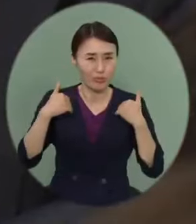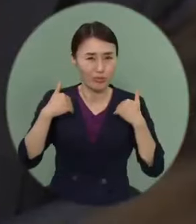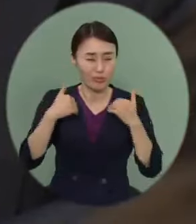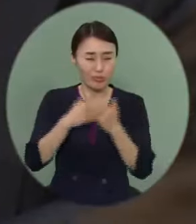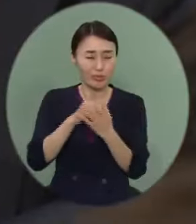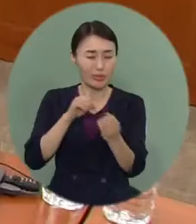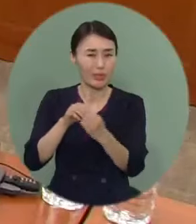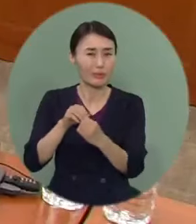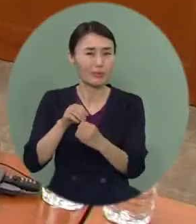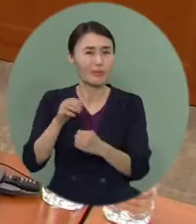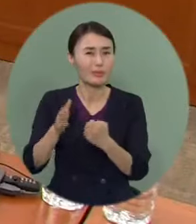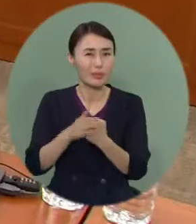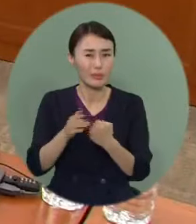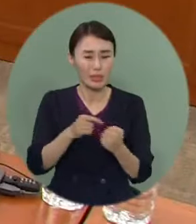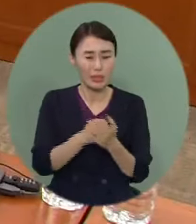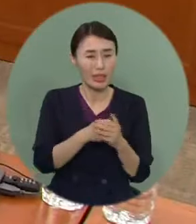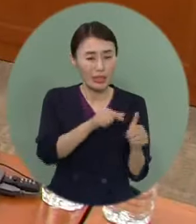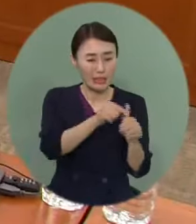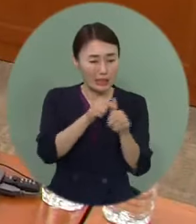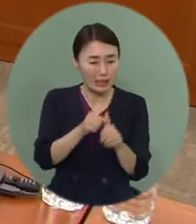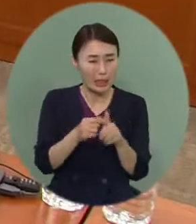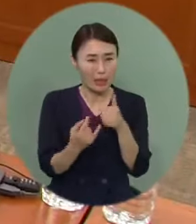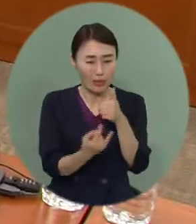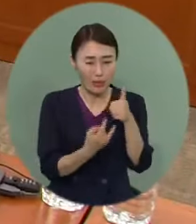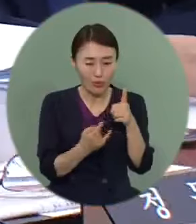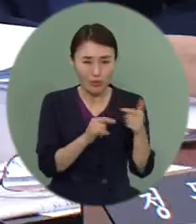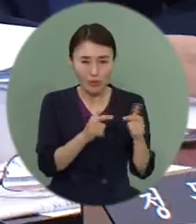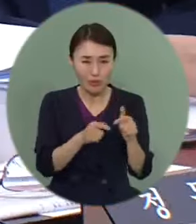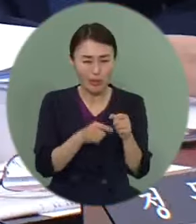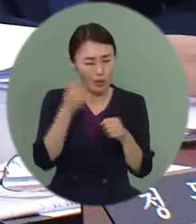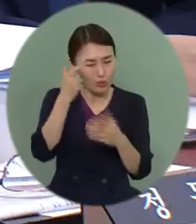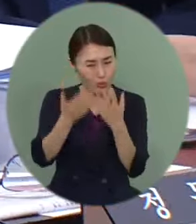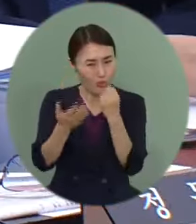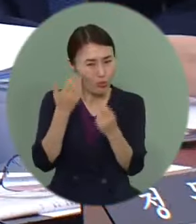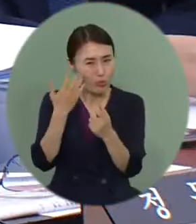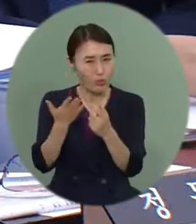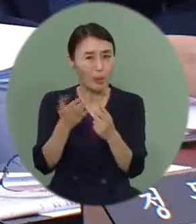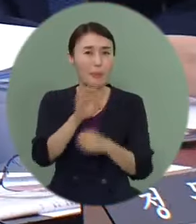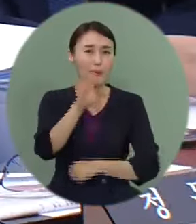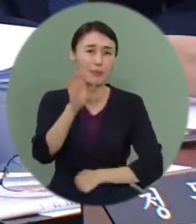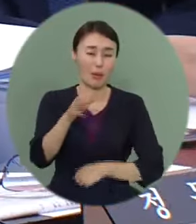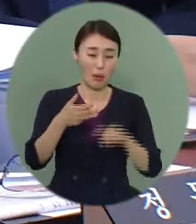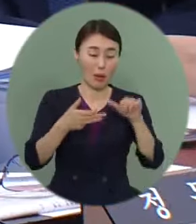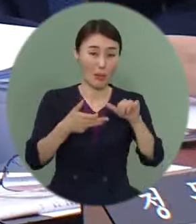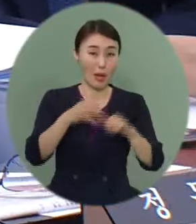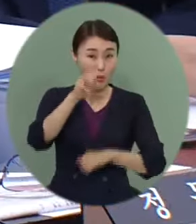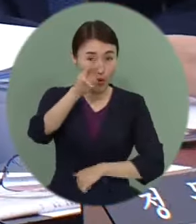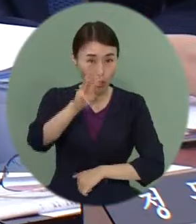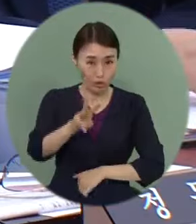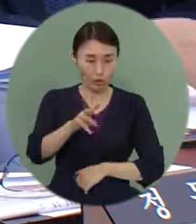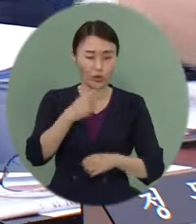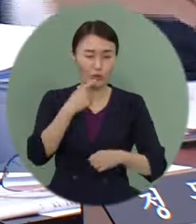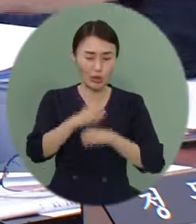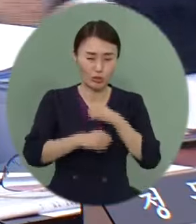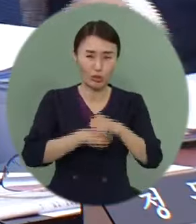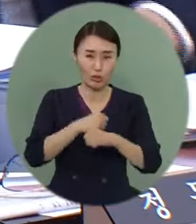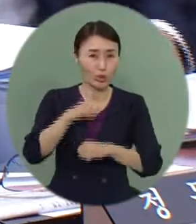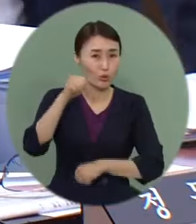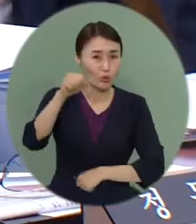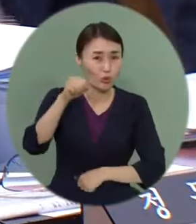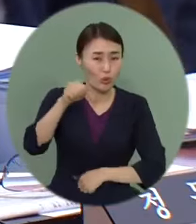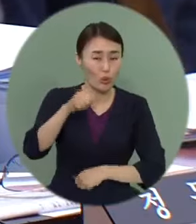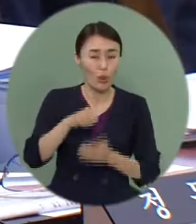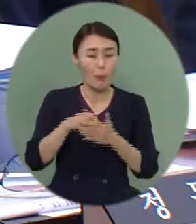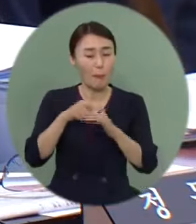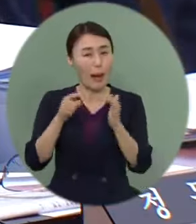관련해 인사청문위원들의 질문이 집중됐습니다. 5.18 광주 민주화 운동을